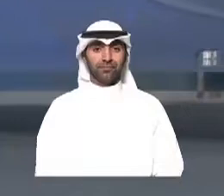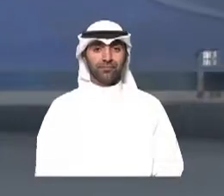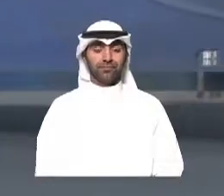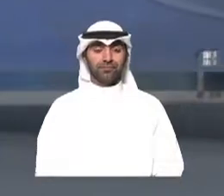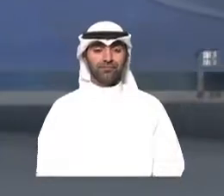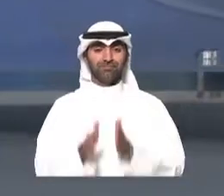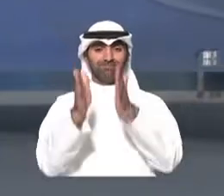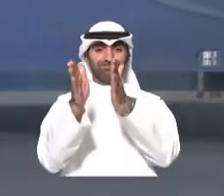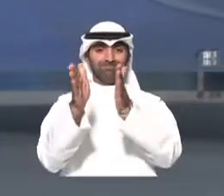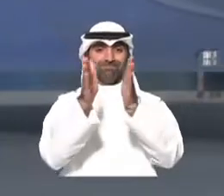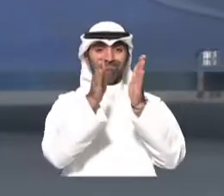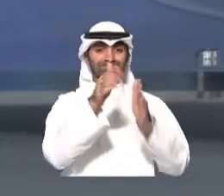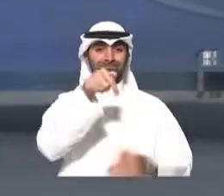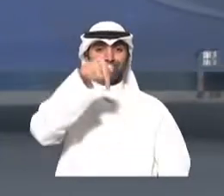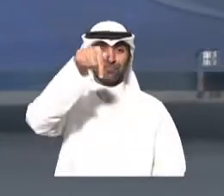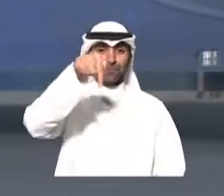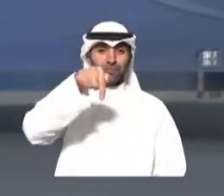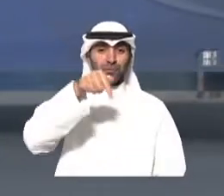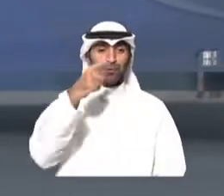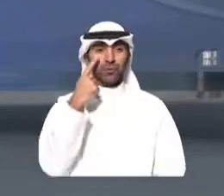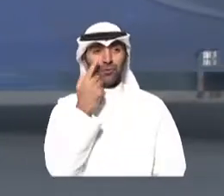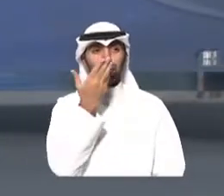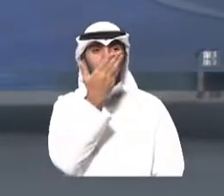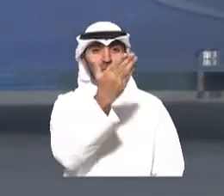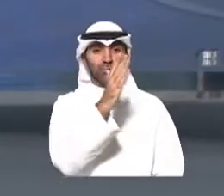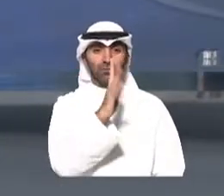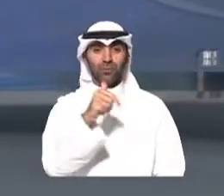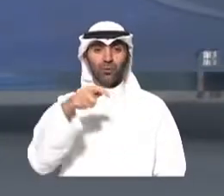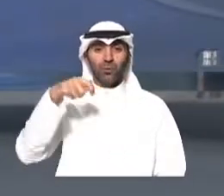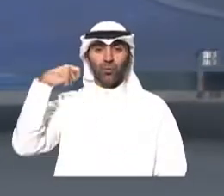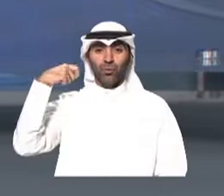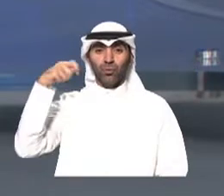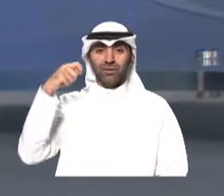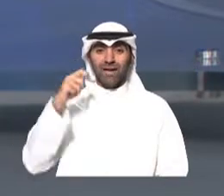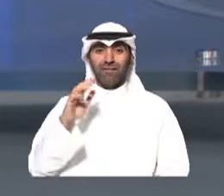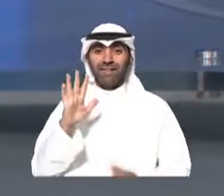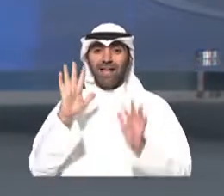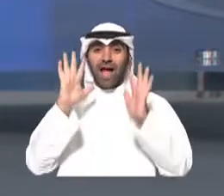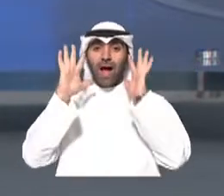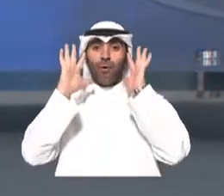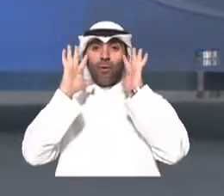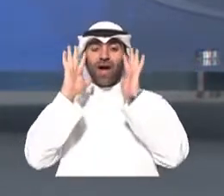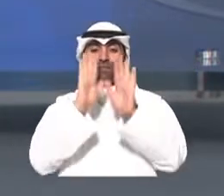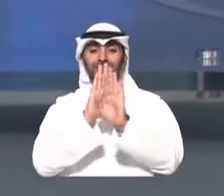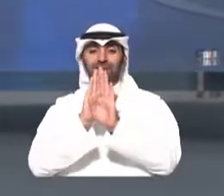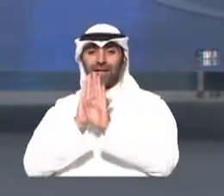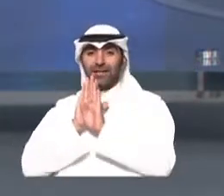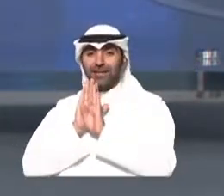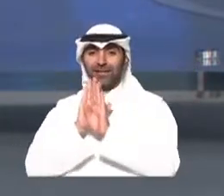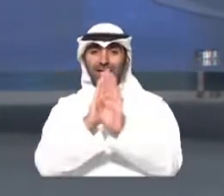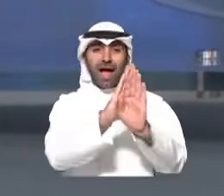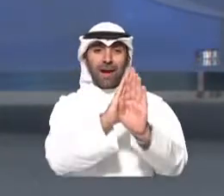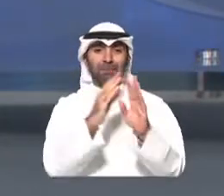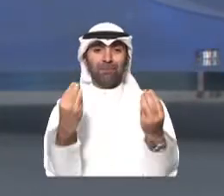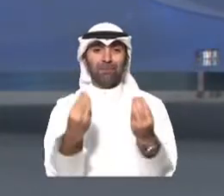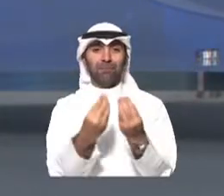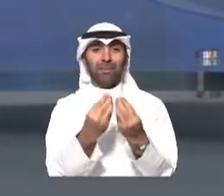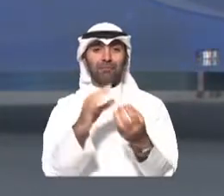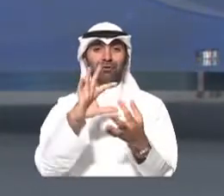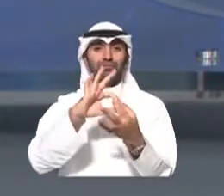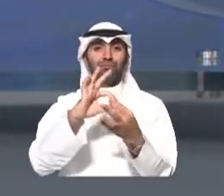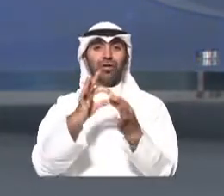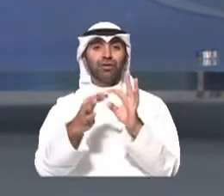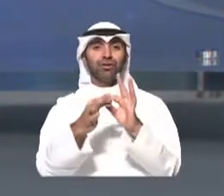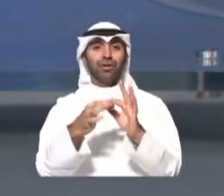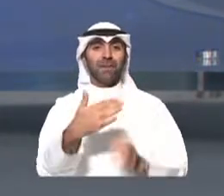بدعم من الأمانة العامة للأوقاف، دشنت جمعية منهاج الصالحين الخيرية حملاتها بمناسبة شهر رمضان